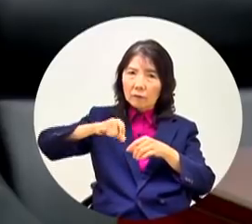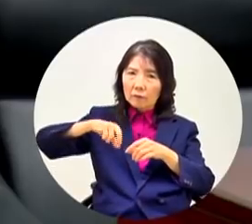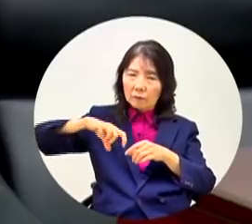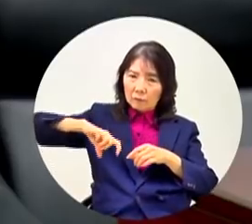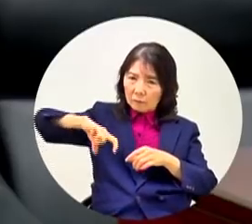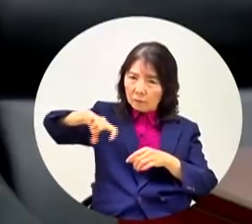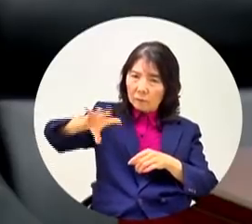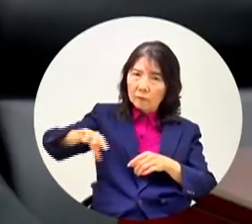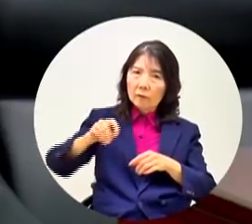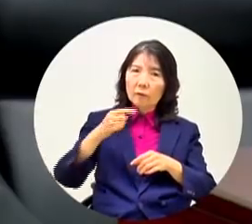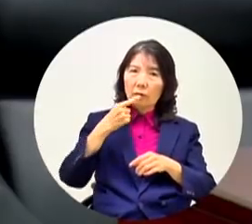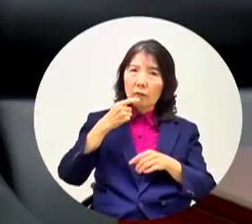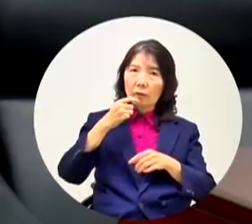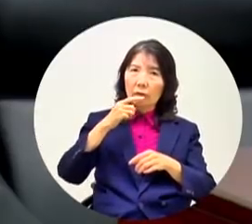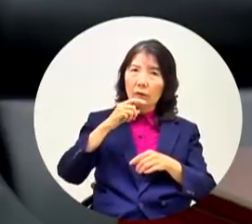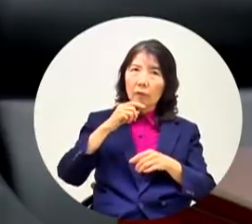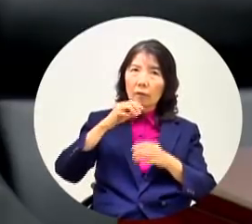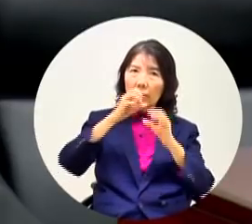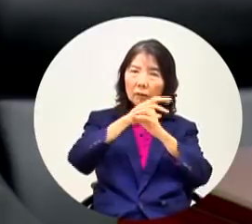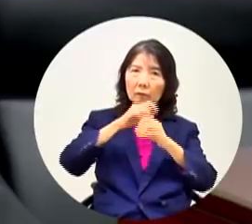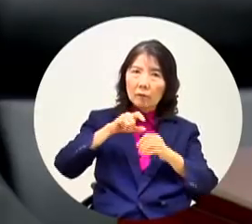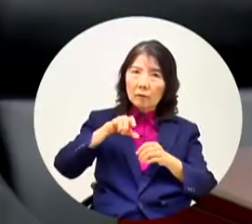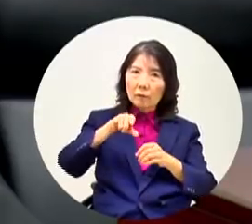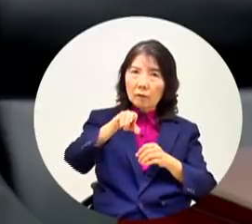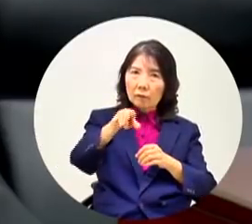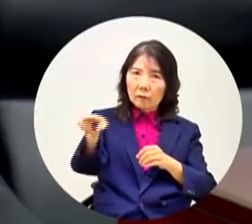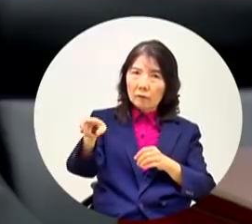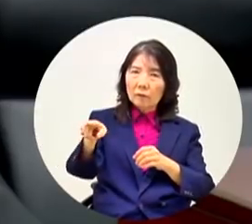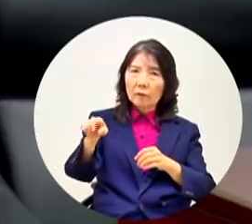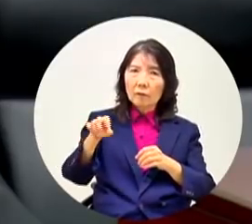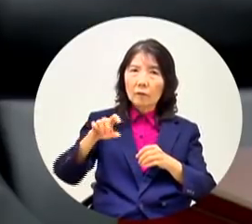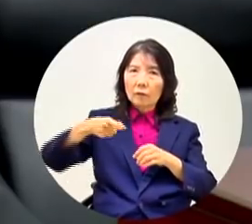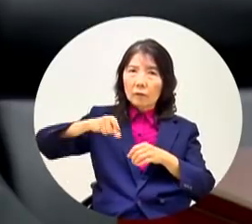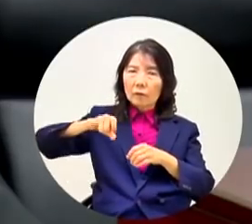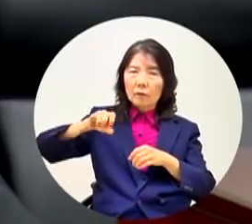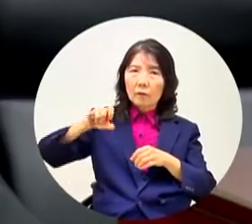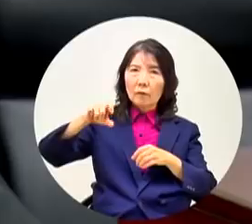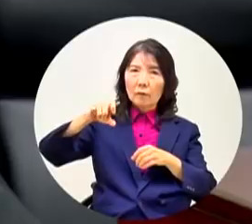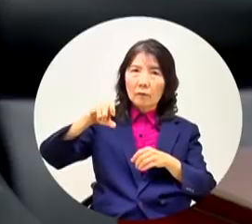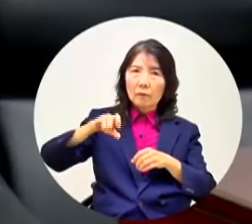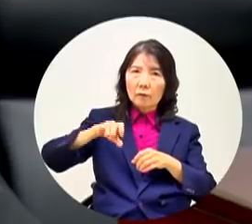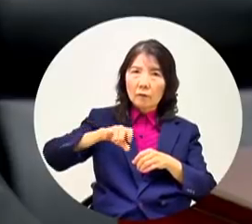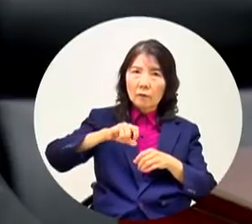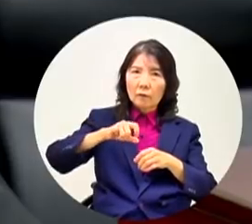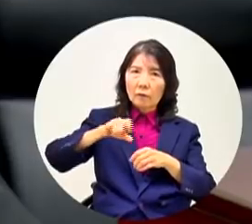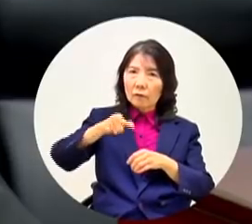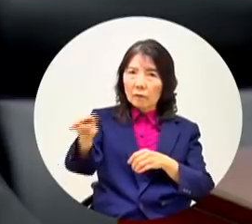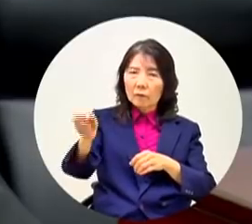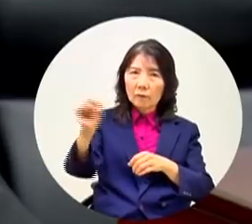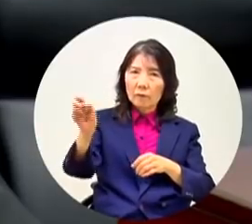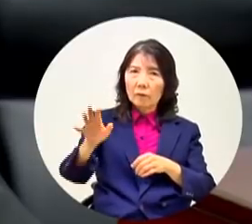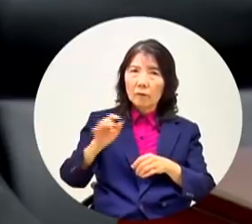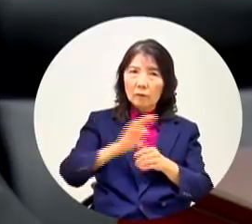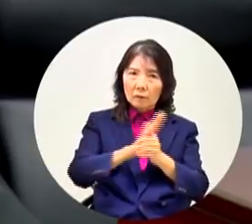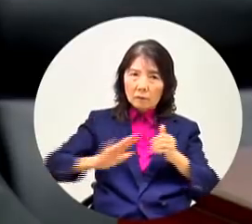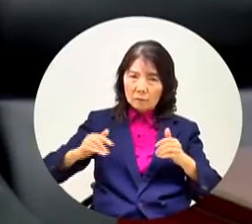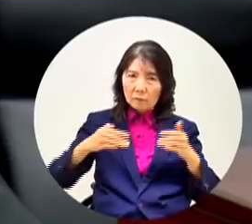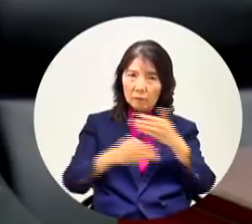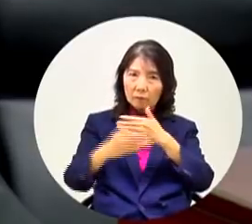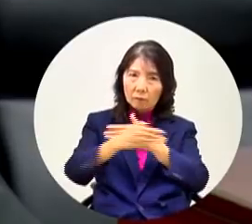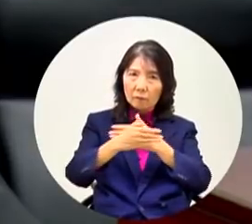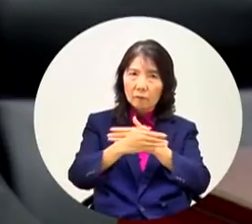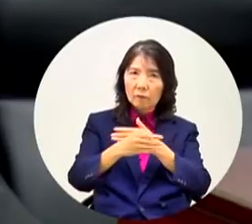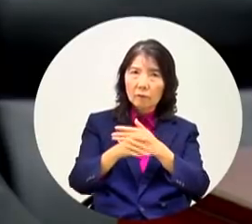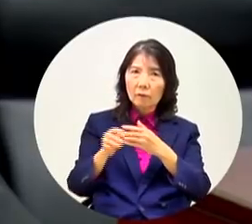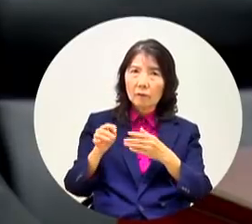转，机车不能动，就伫遐挡伫遐，该动伫遐，是不是影响着交通？没有